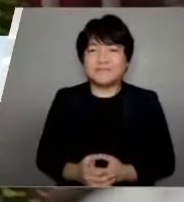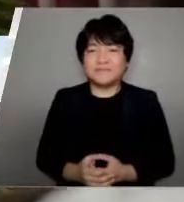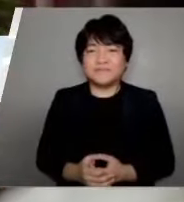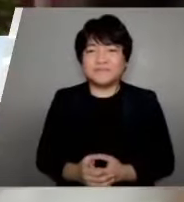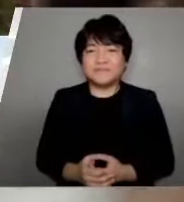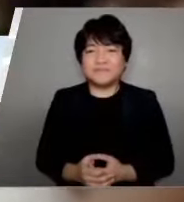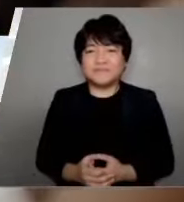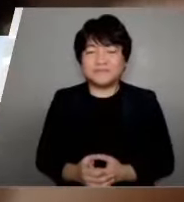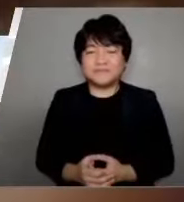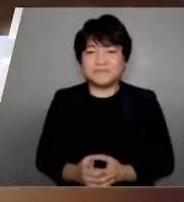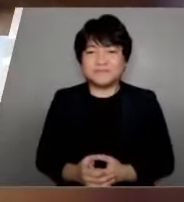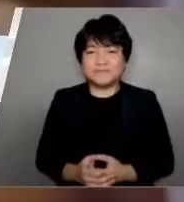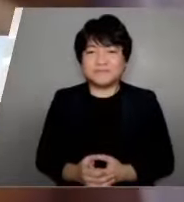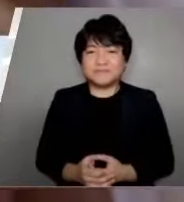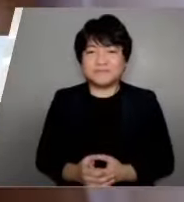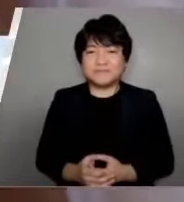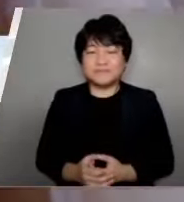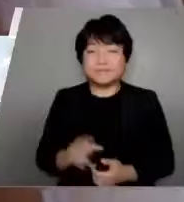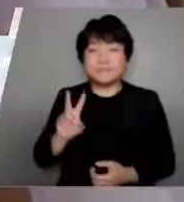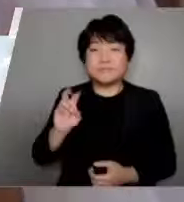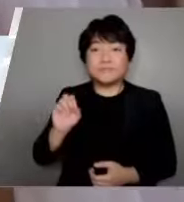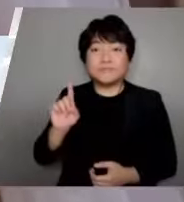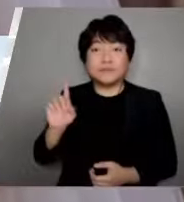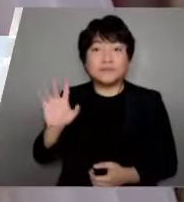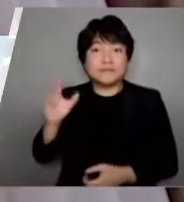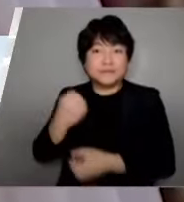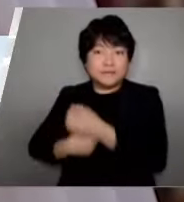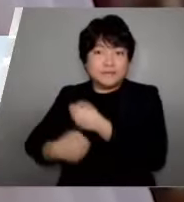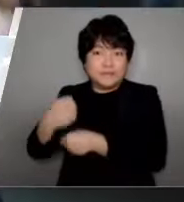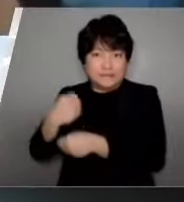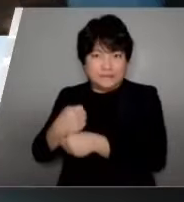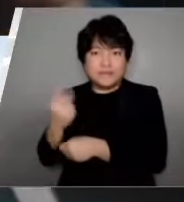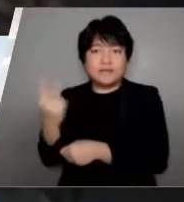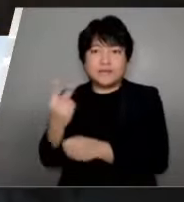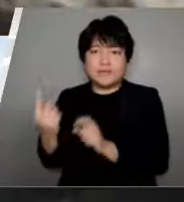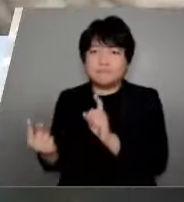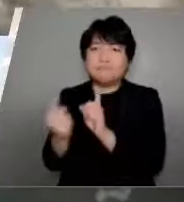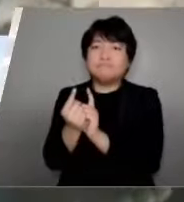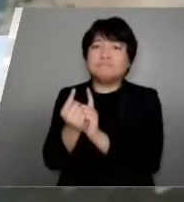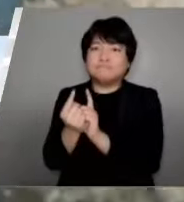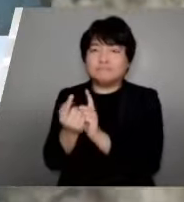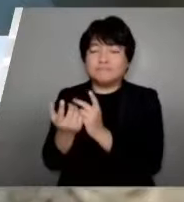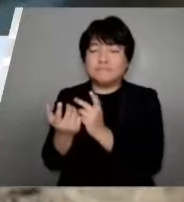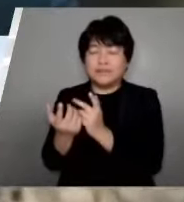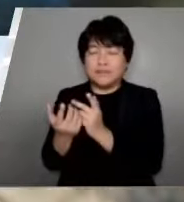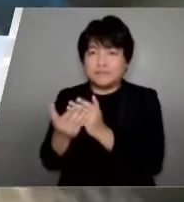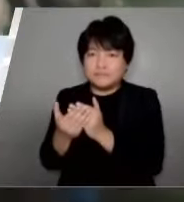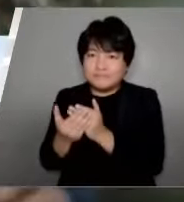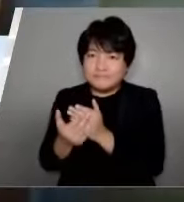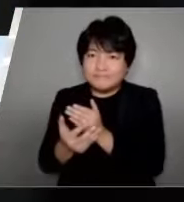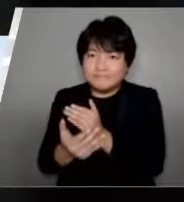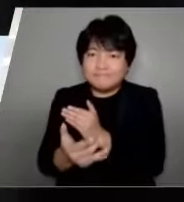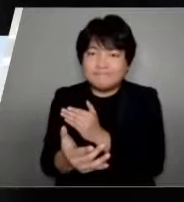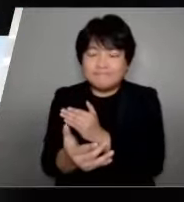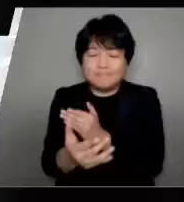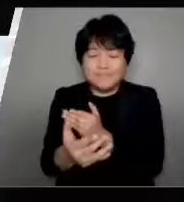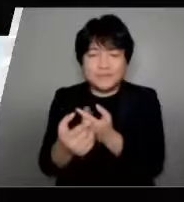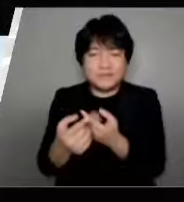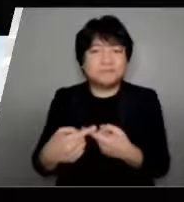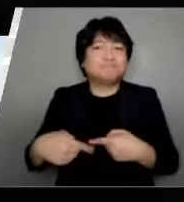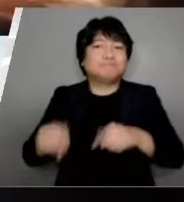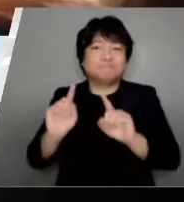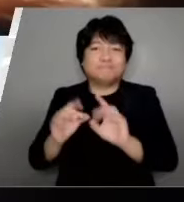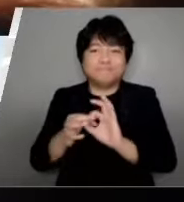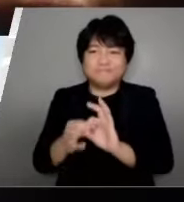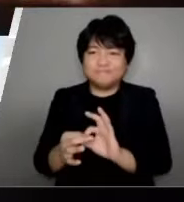Noong 2015, nagkakilala sina Leo at Ka. Ang kanilang samahan, pinalalim at pinagtibay ng paglalakbay from being